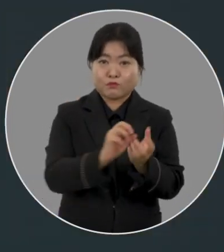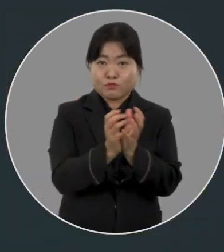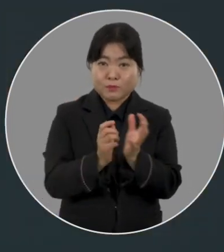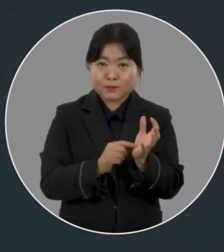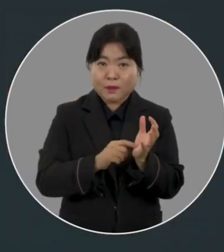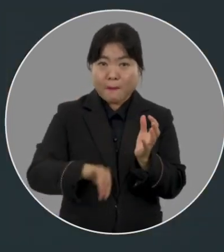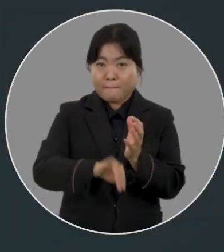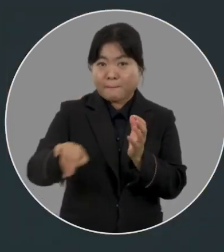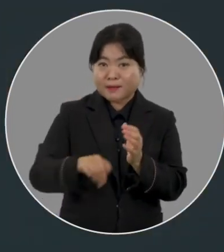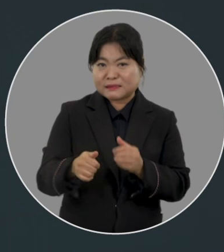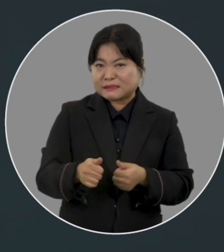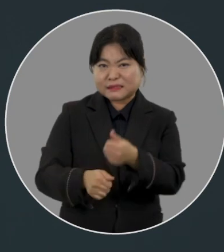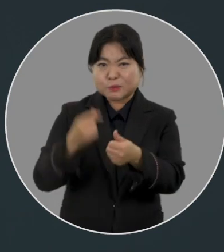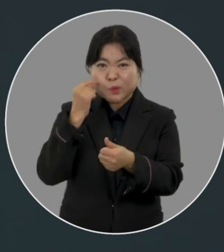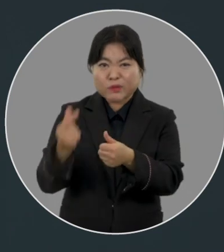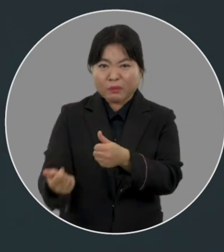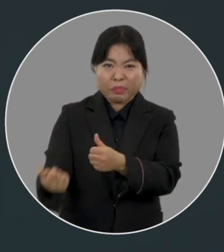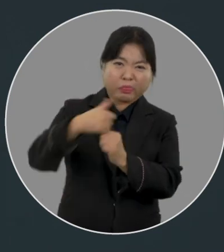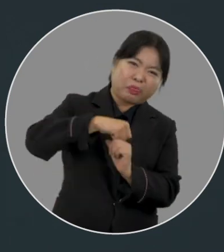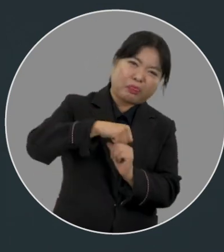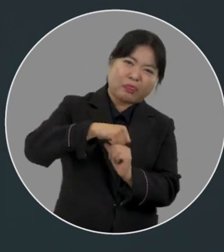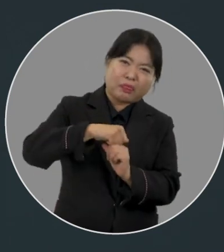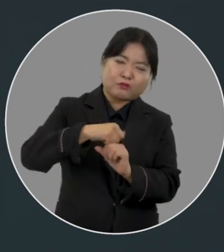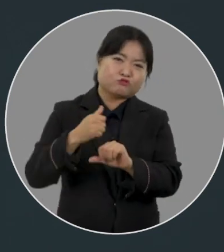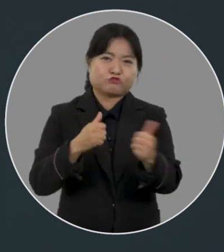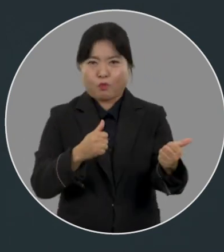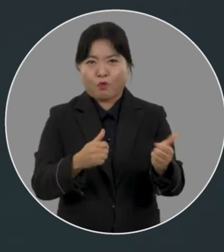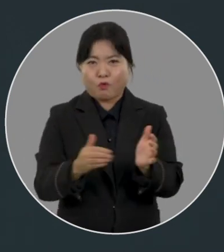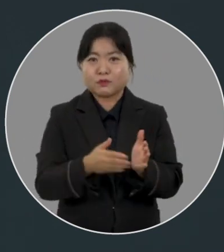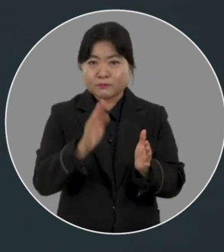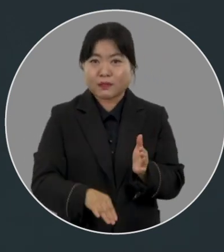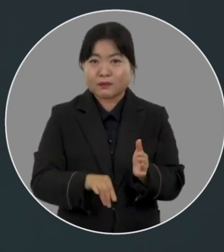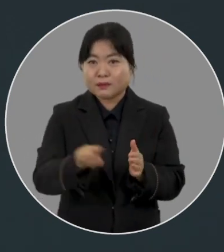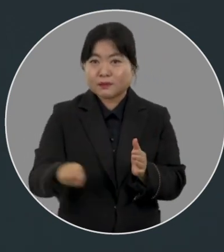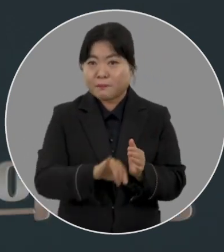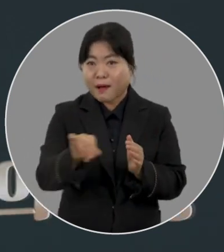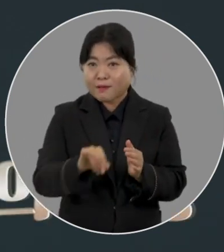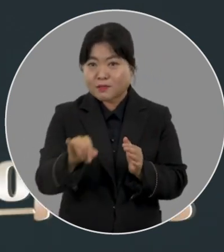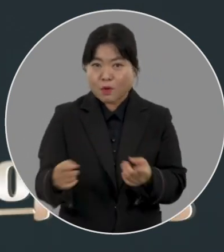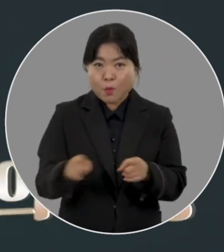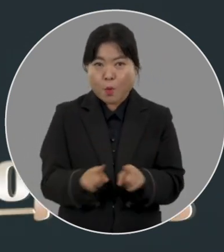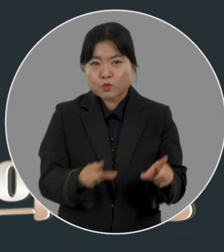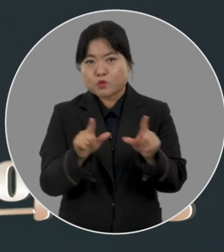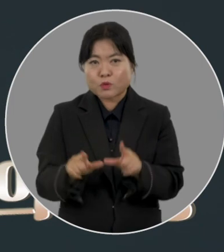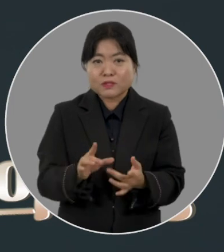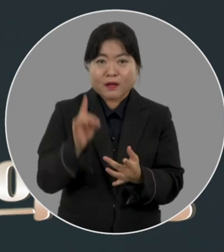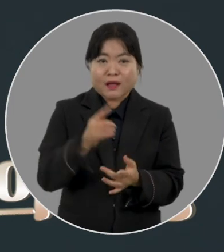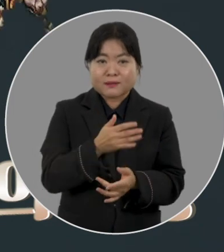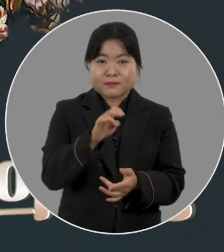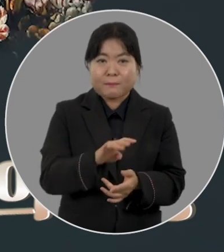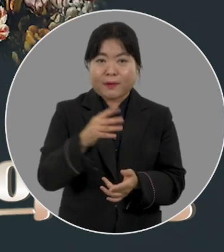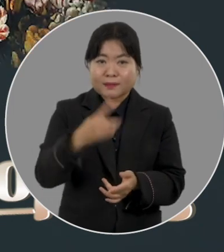대부분의 튤리에스는 바이러스를 이겨내지 못한 채 금세 죽고 말지만, 그 바이러스와 공존을